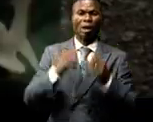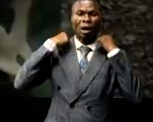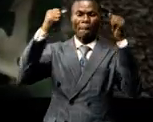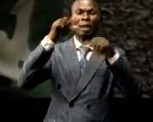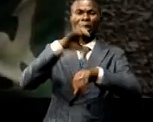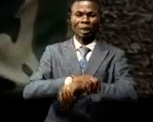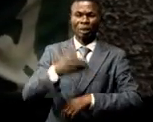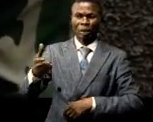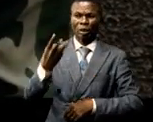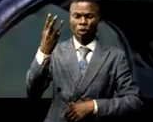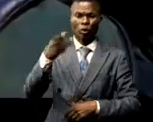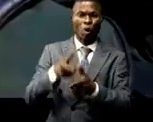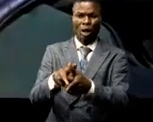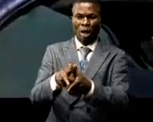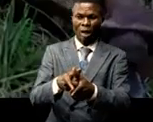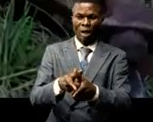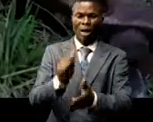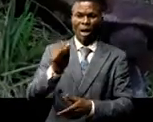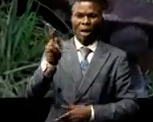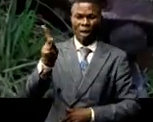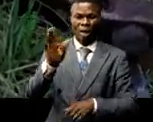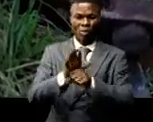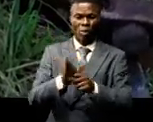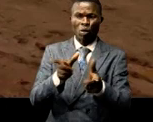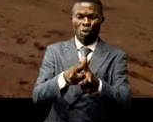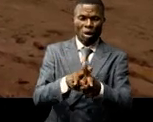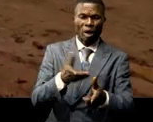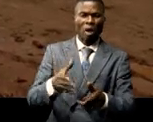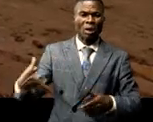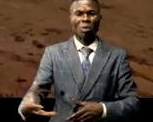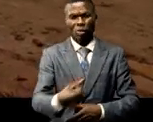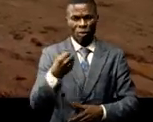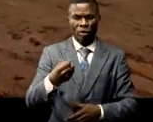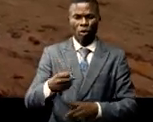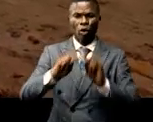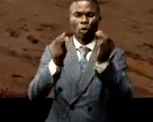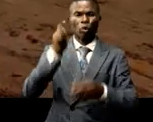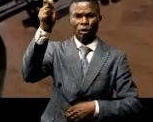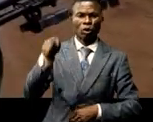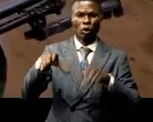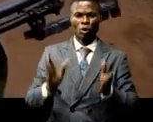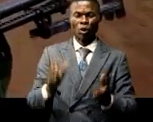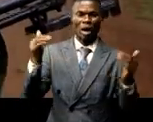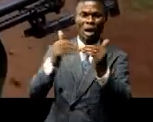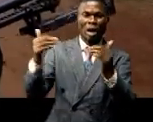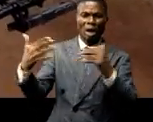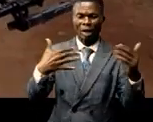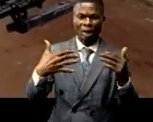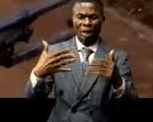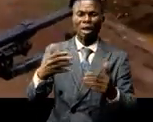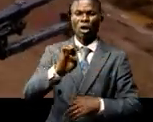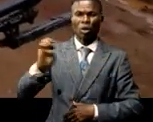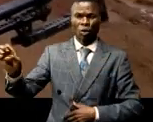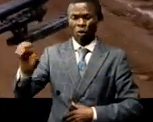neutralisés, 3 armes AK et plusieurs armes blanches récupérées par les forces armées lors d'une attaque menée au front nord et